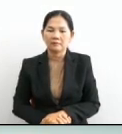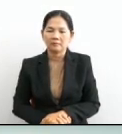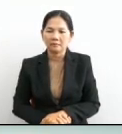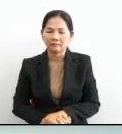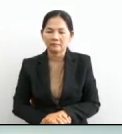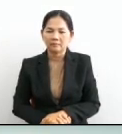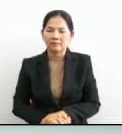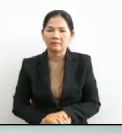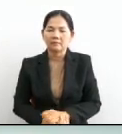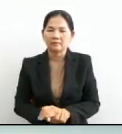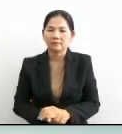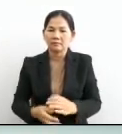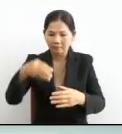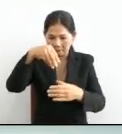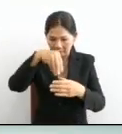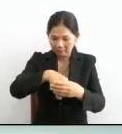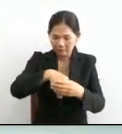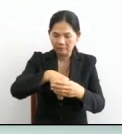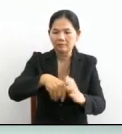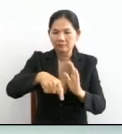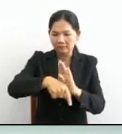nóng cá